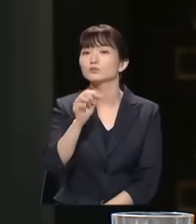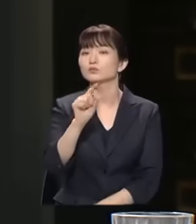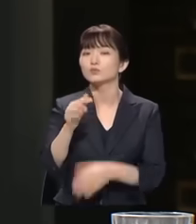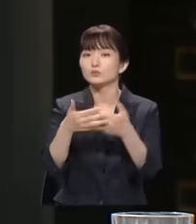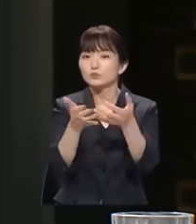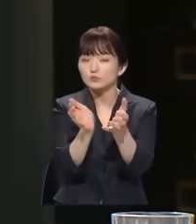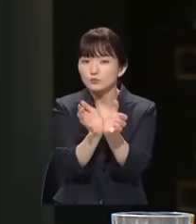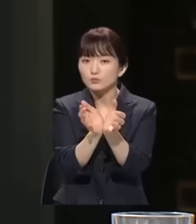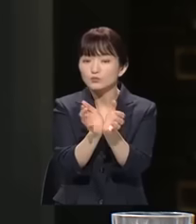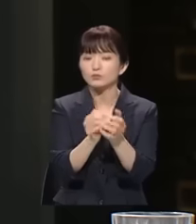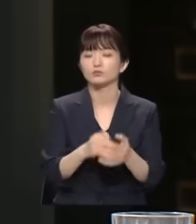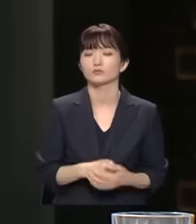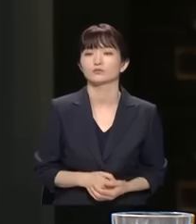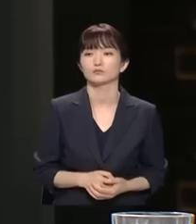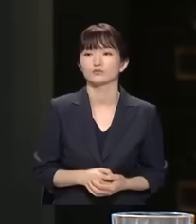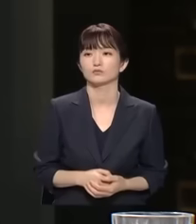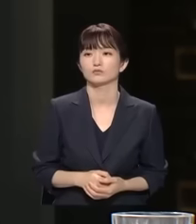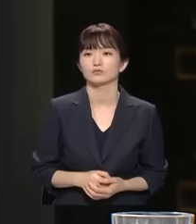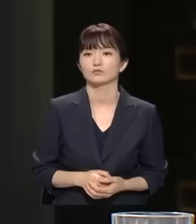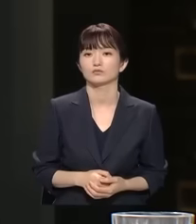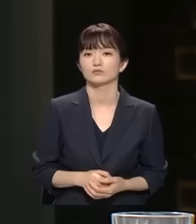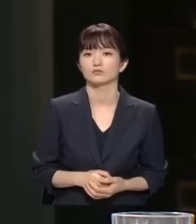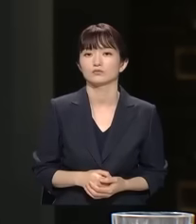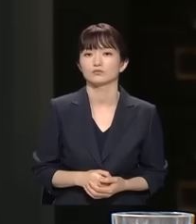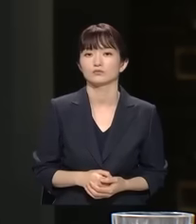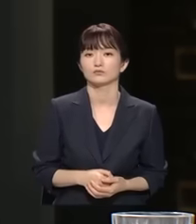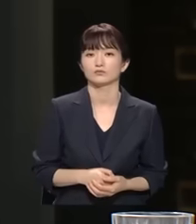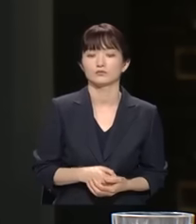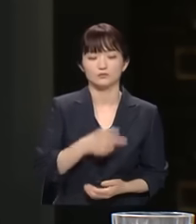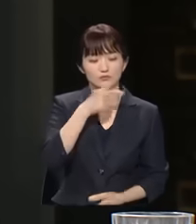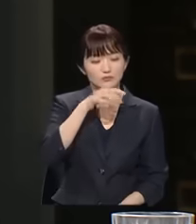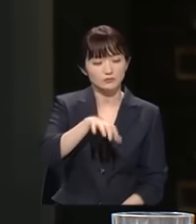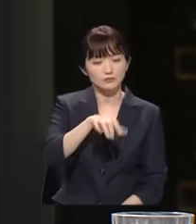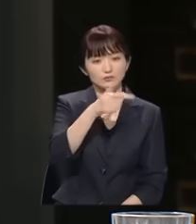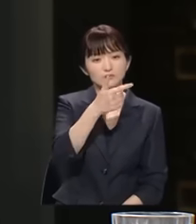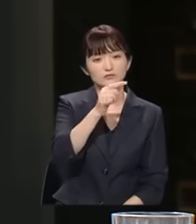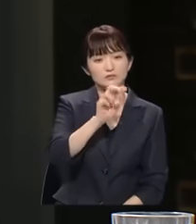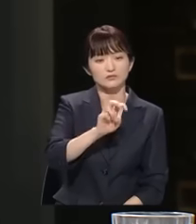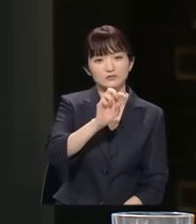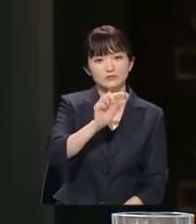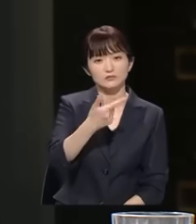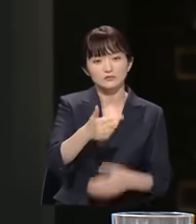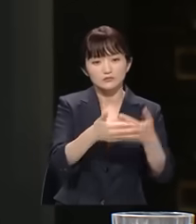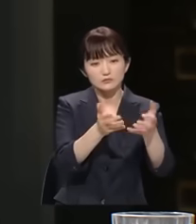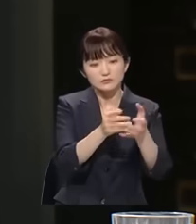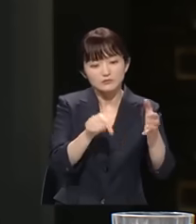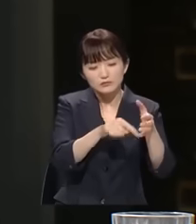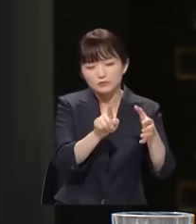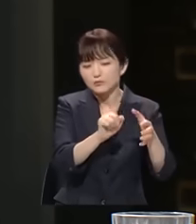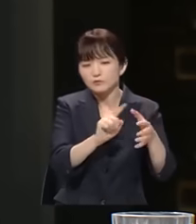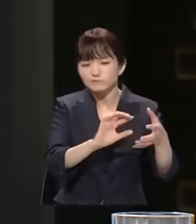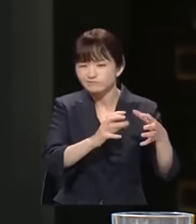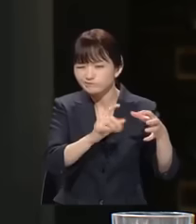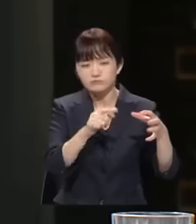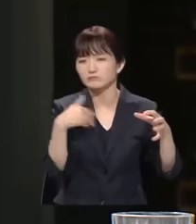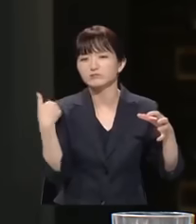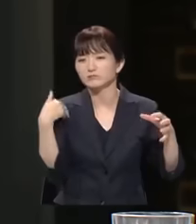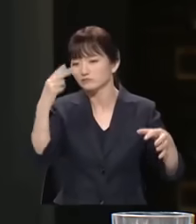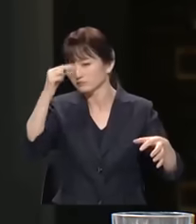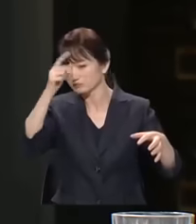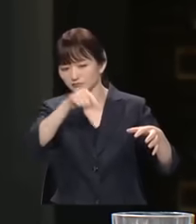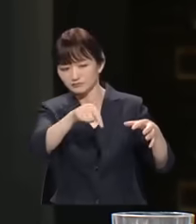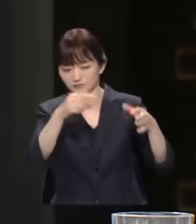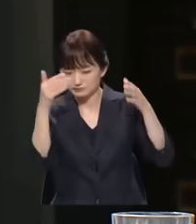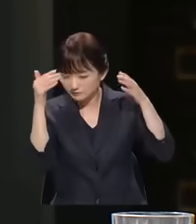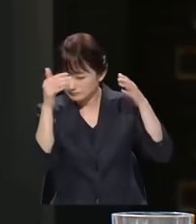수원 남문파 뭐 자기들 뭐 내부적으로 어떤 얘기를 하고 있는지 모르겠습니다만 지금 검찰은 당신들을